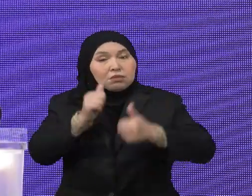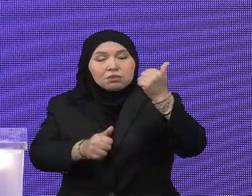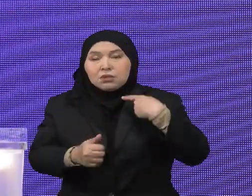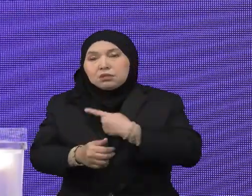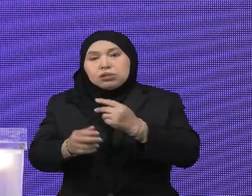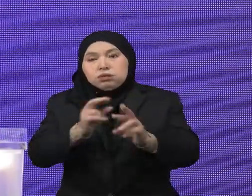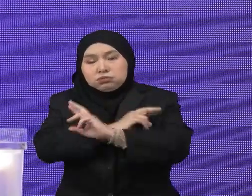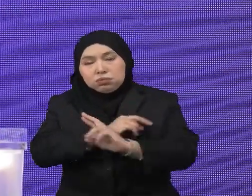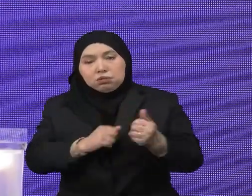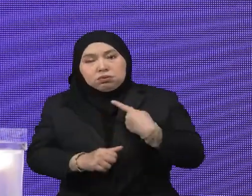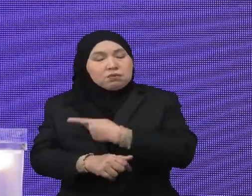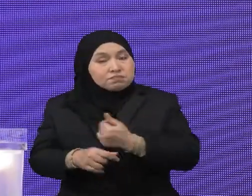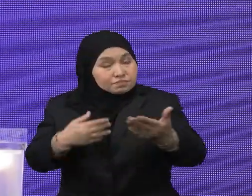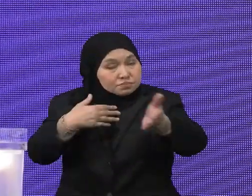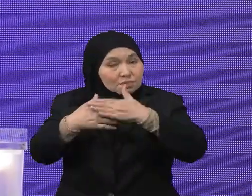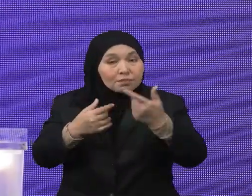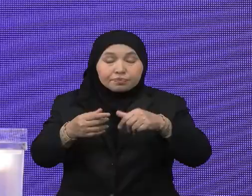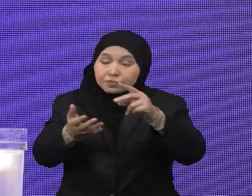jadi kita lihat sebentar kembali